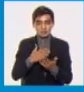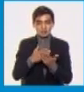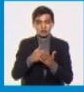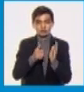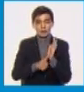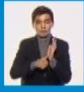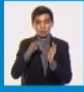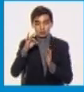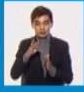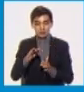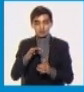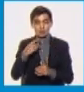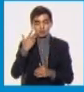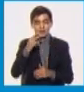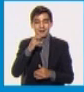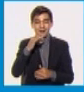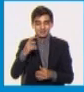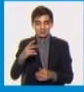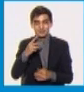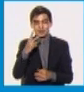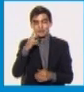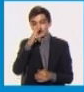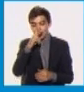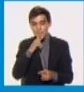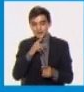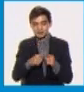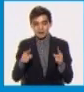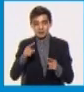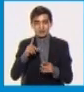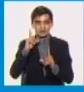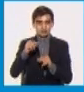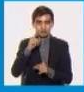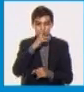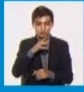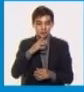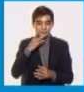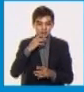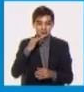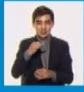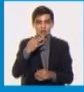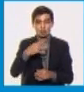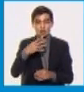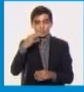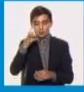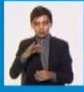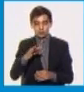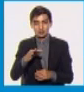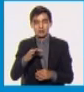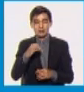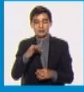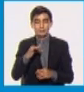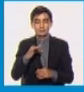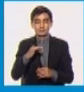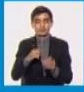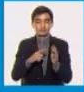індет басталғаннан кейін кемінде 2 ай шетелге шықпайтынын айтса, 40%-ы әуе билеттерін кемі жарты жылдан кейін ғана